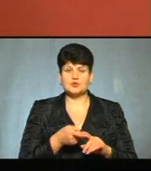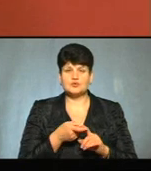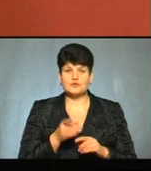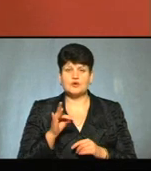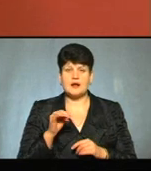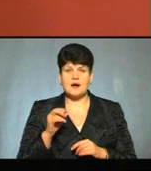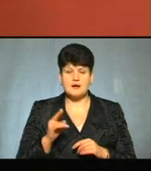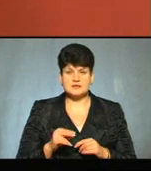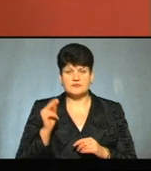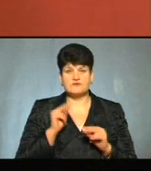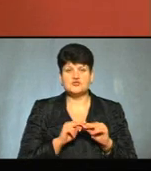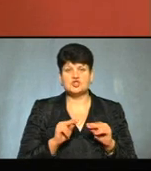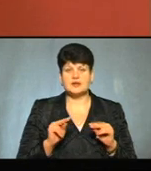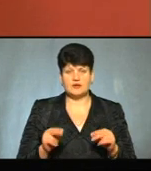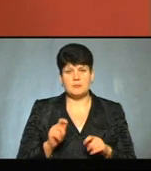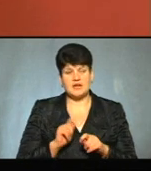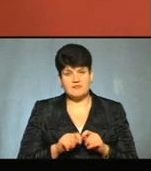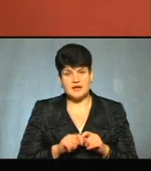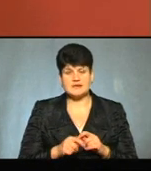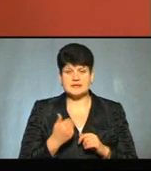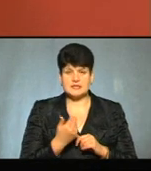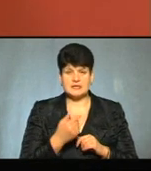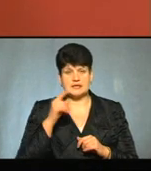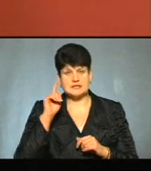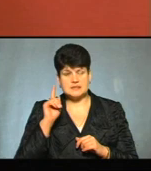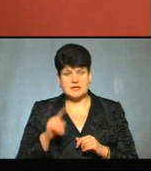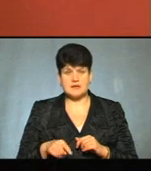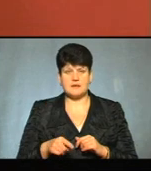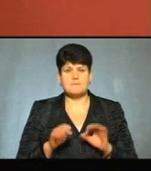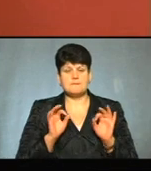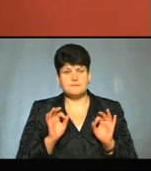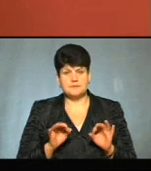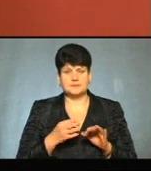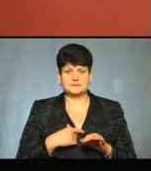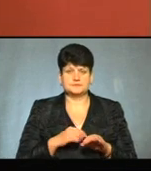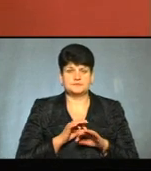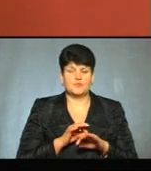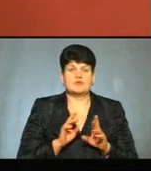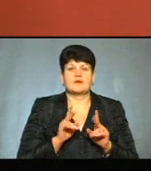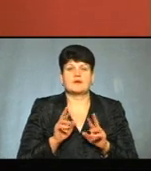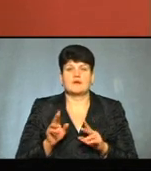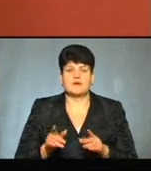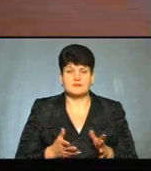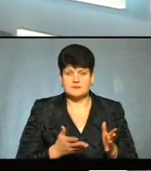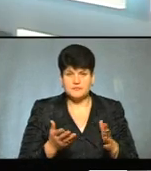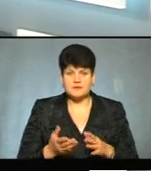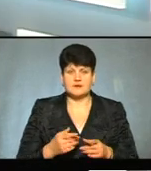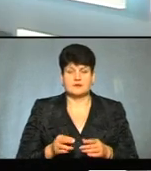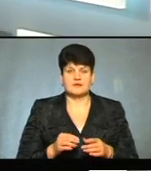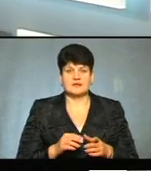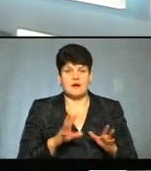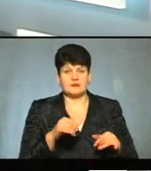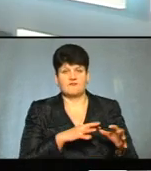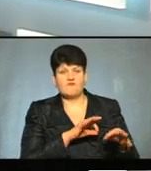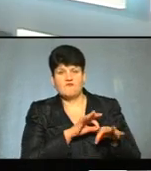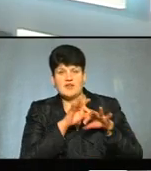Стосовно реакції самих вчителів, чи перевіряється їхні знання алгоритму дій під час пожежі? Як вони мають реагувати, як вони